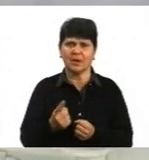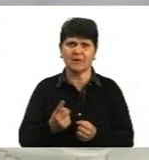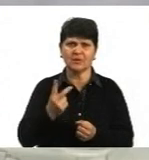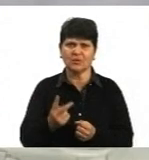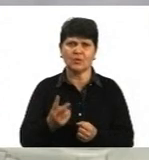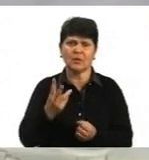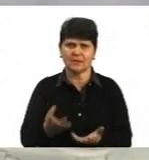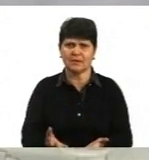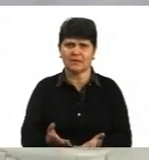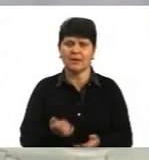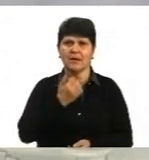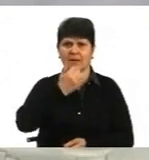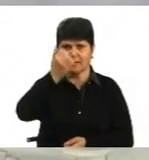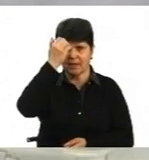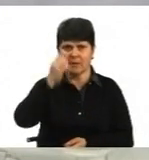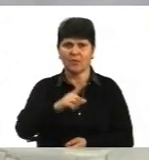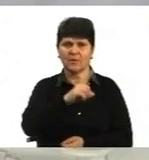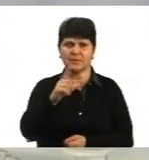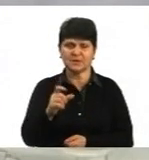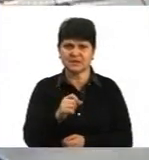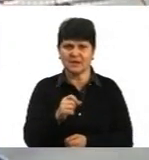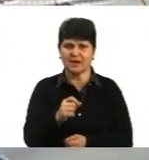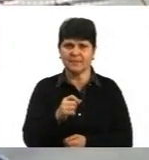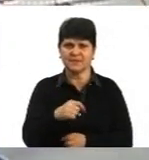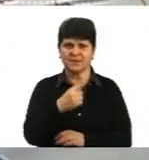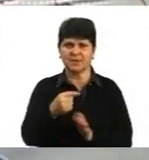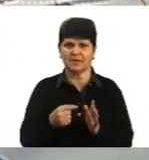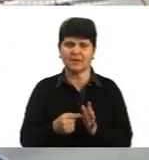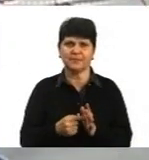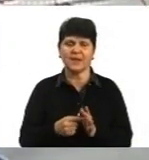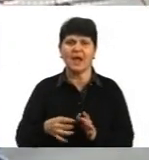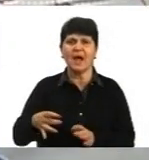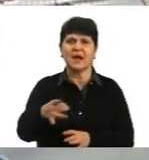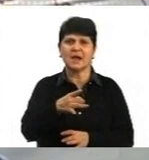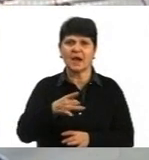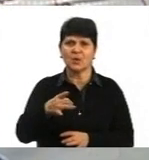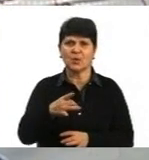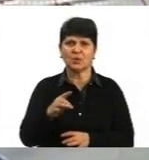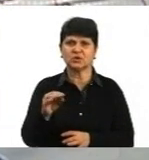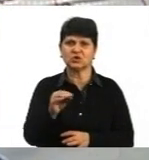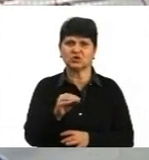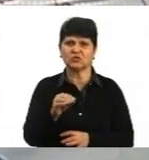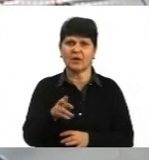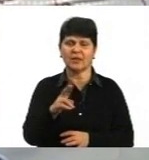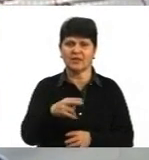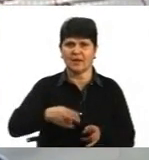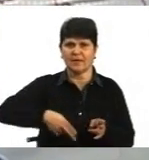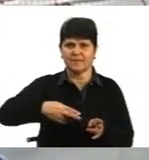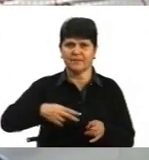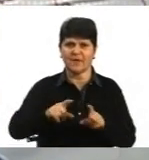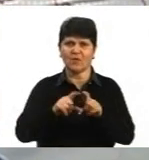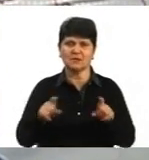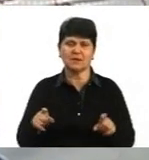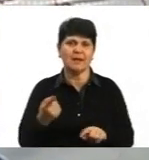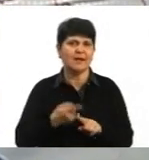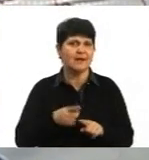дякуємо за запитання, почули. Район залізничного вокзалу. Я зрозумів. Тут я би сказав, що там більше дійсно проблема не для пішоходів, а